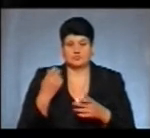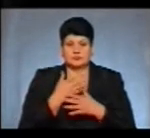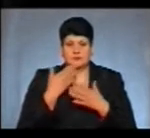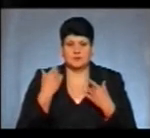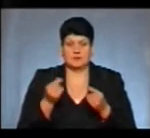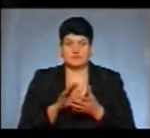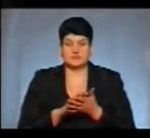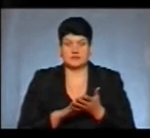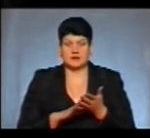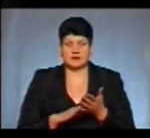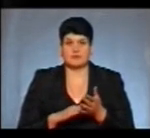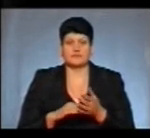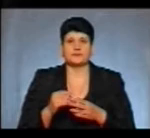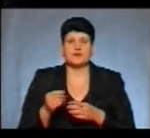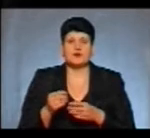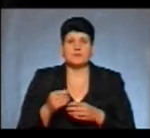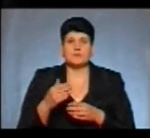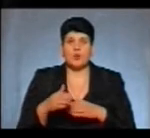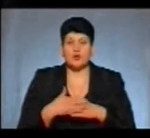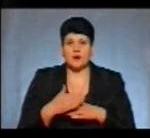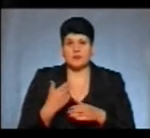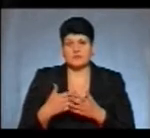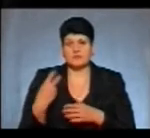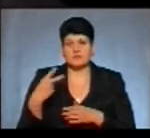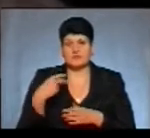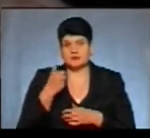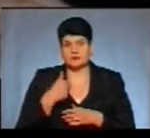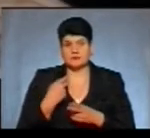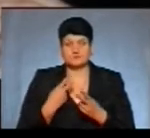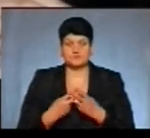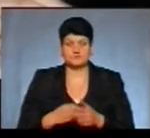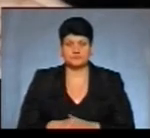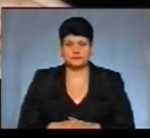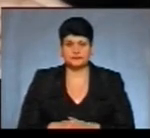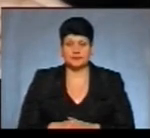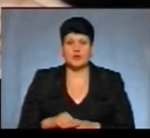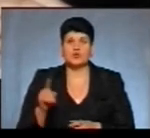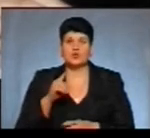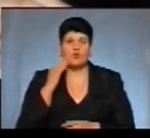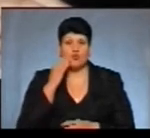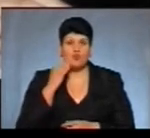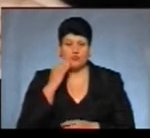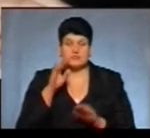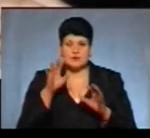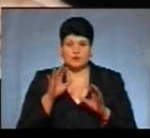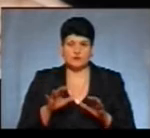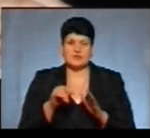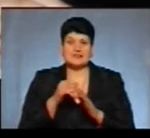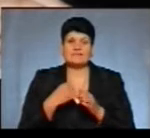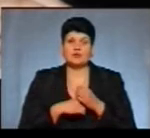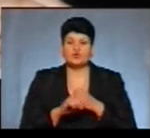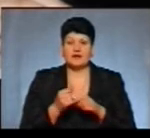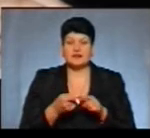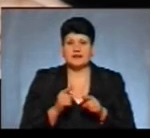про зґвалтування завершилися вироками – покарання до 20 років ув'язнення. Щодо Румунії, то законодавче означення